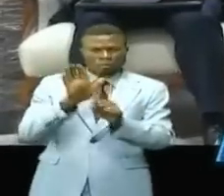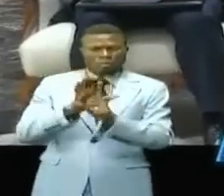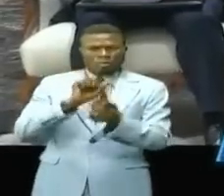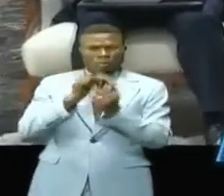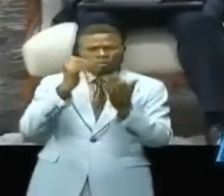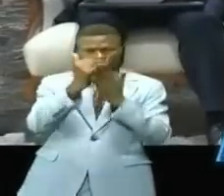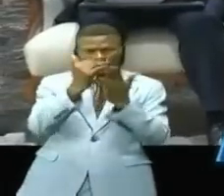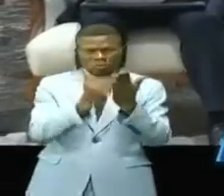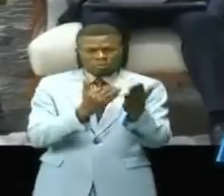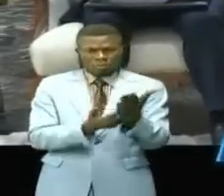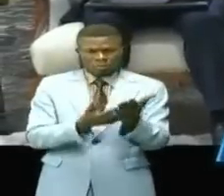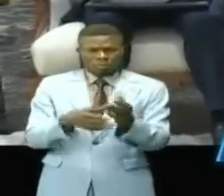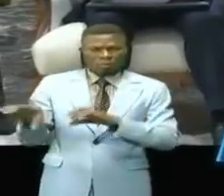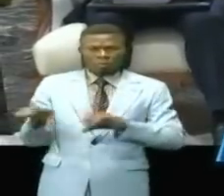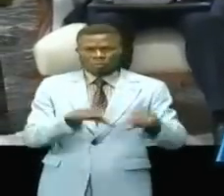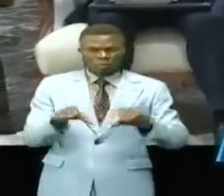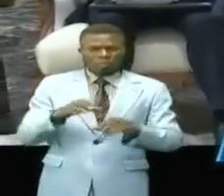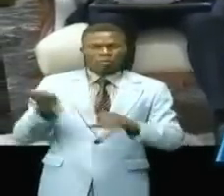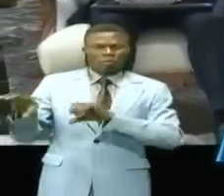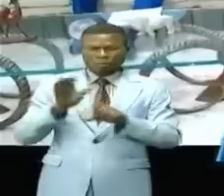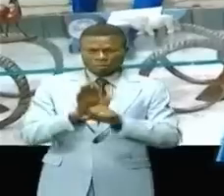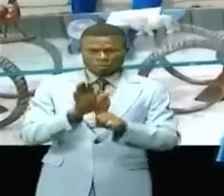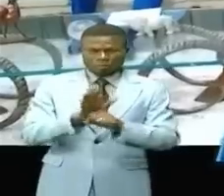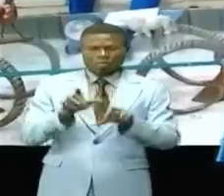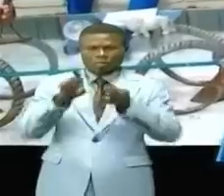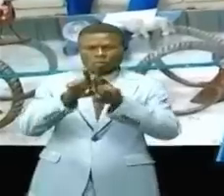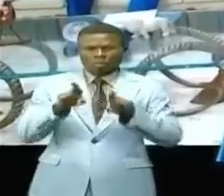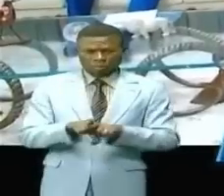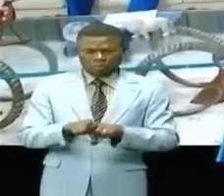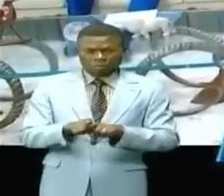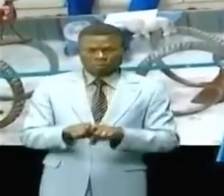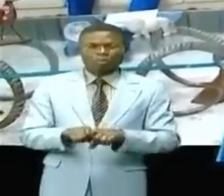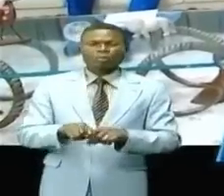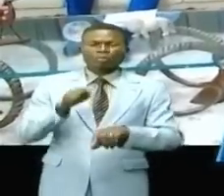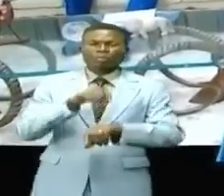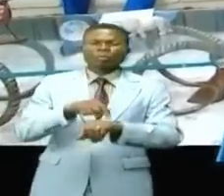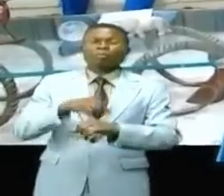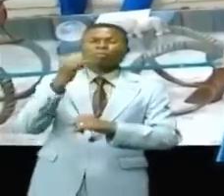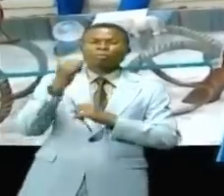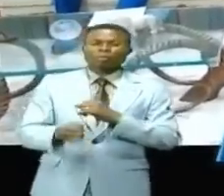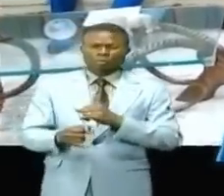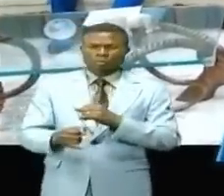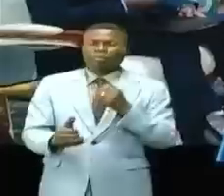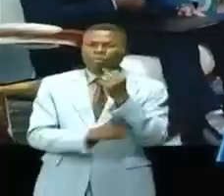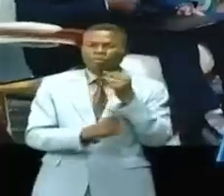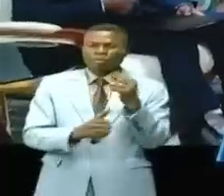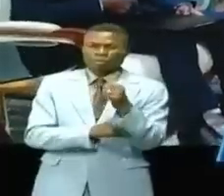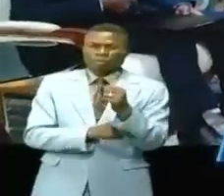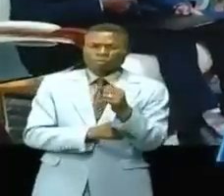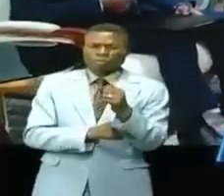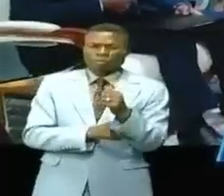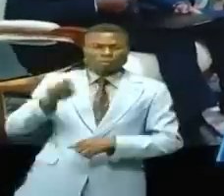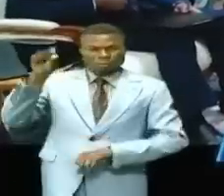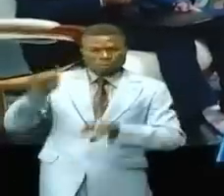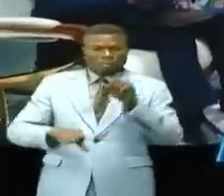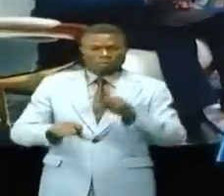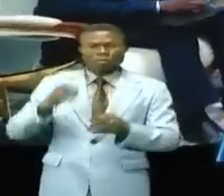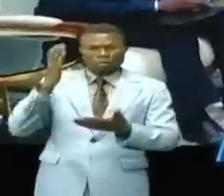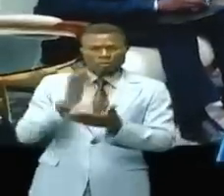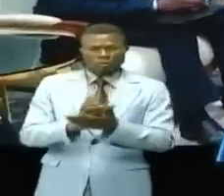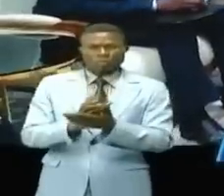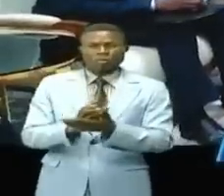assortis des actions et activités ainsi que du délai accordé aux acteurs pour exécuter les dites